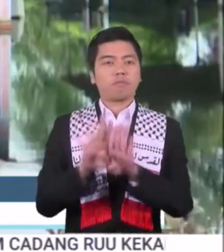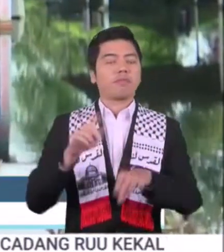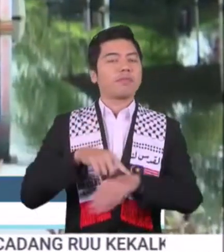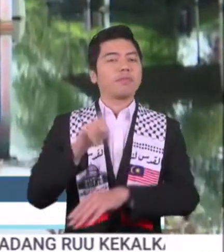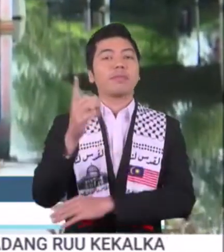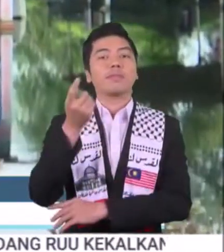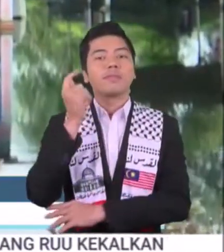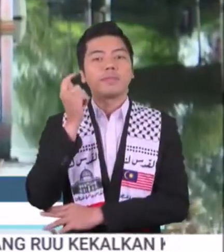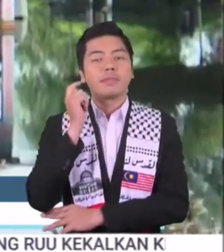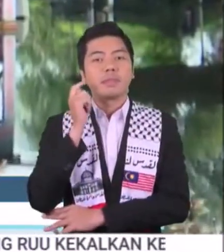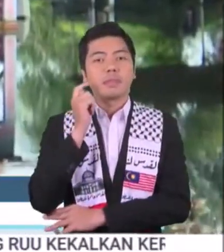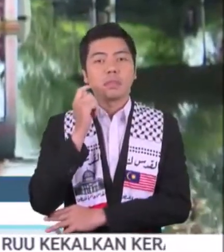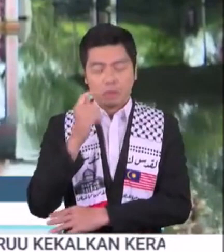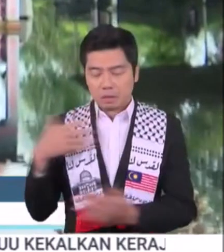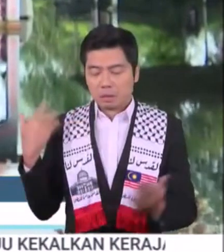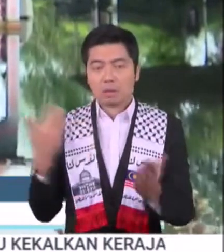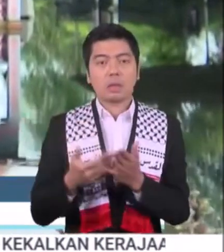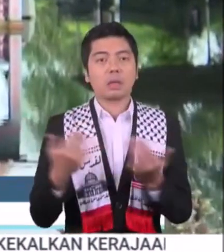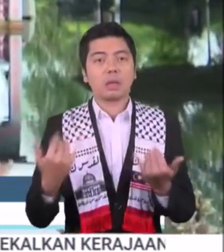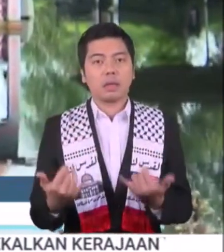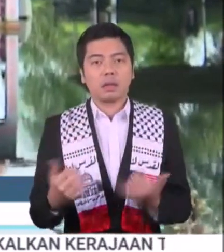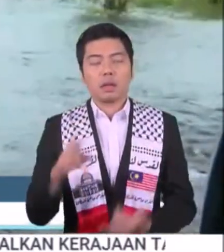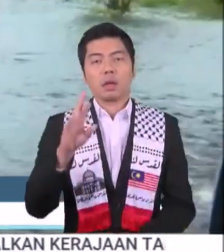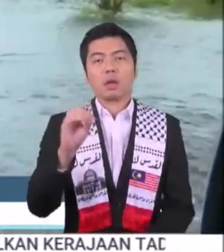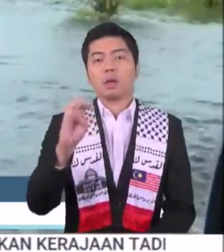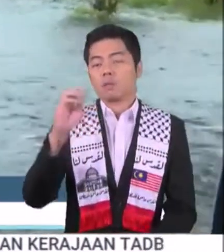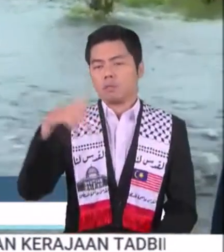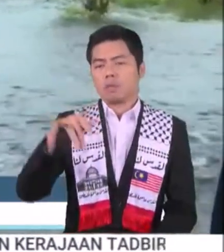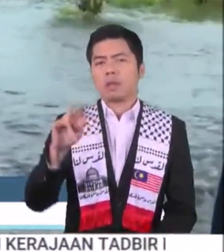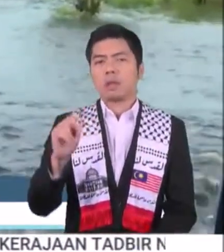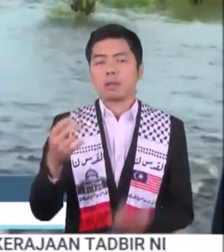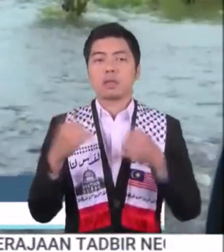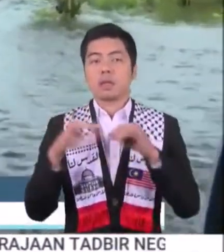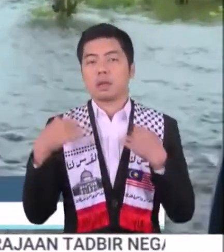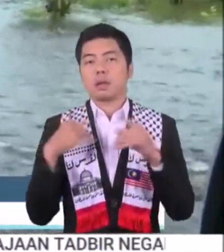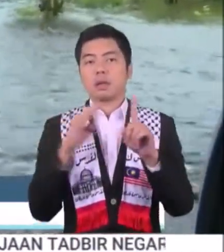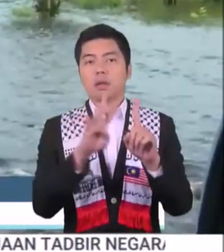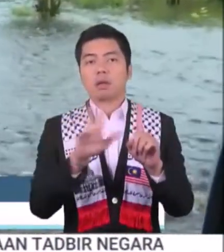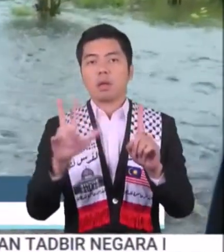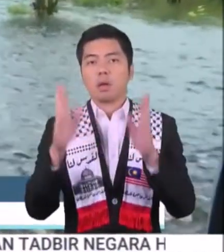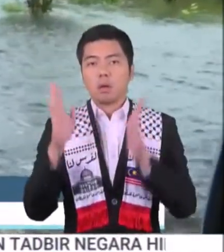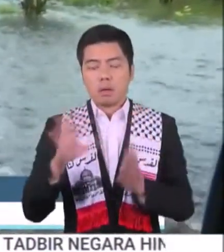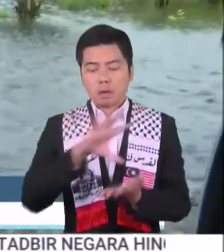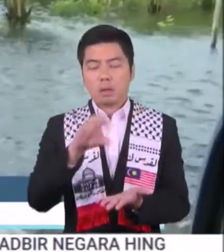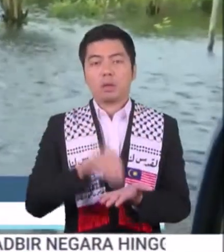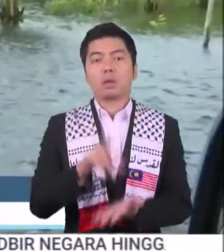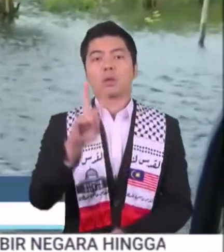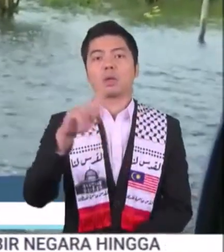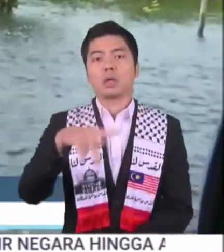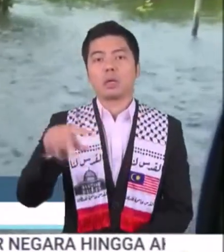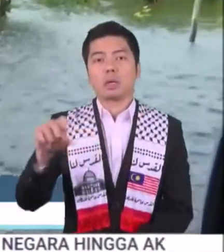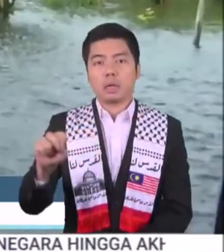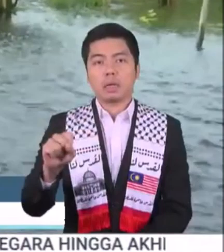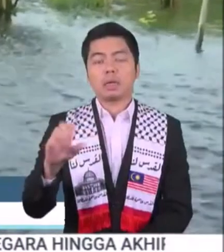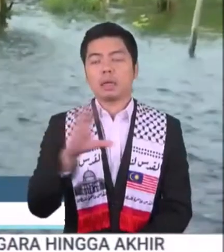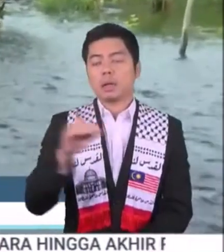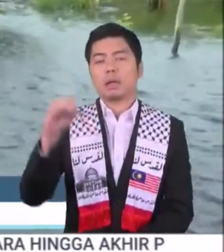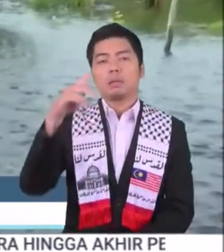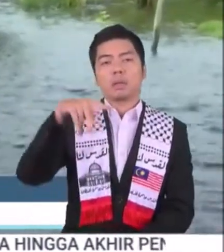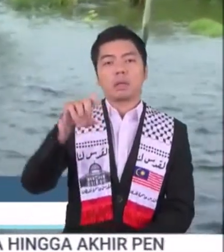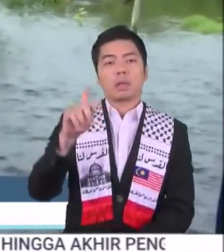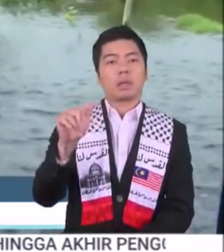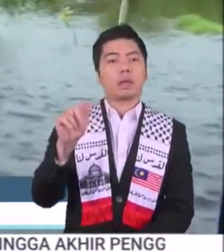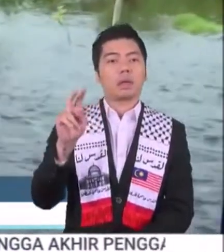1 petang tadi sehingga kini daerah rompin merekodkan 143 penduduk ung di du PPS dan